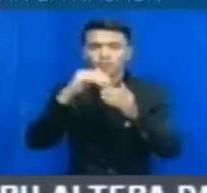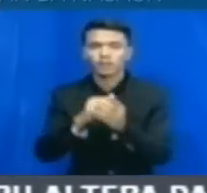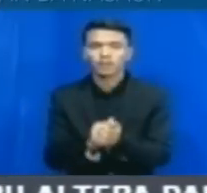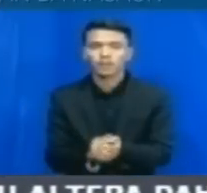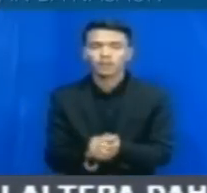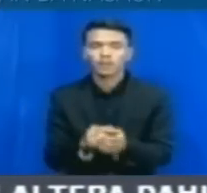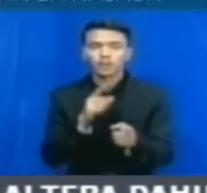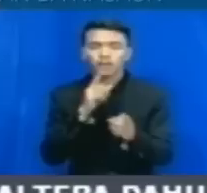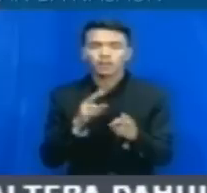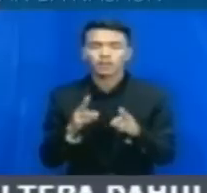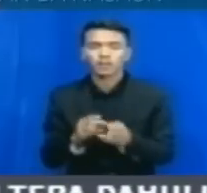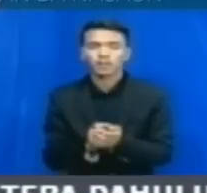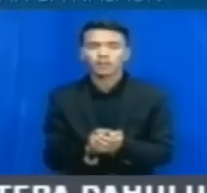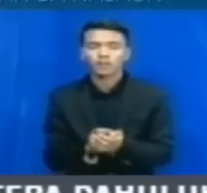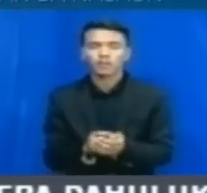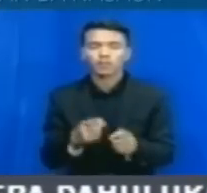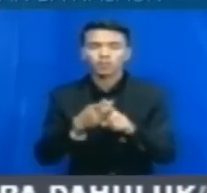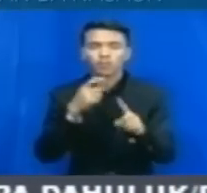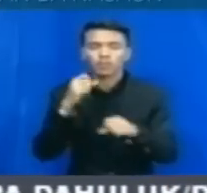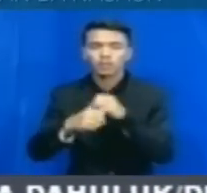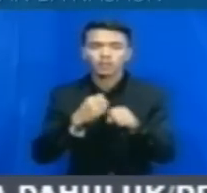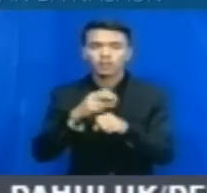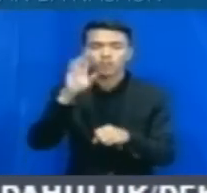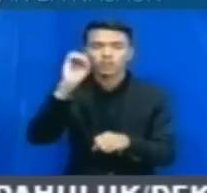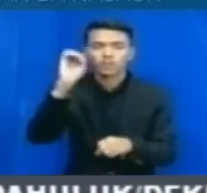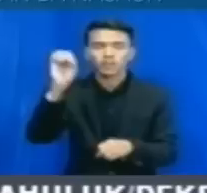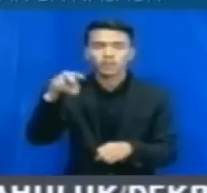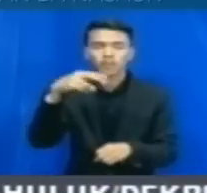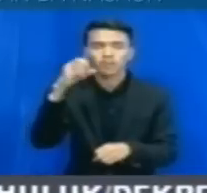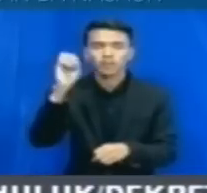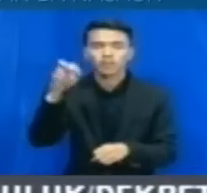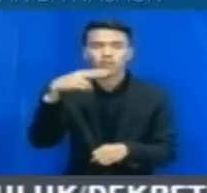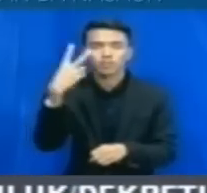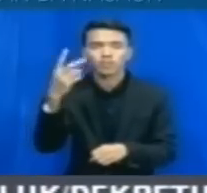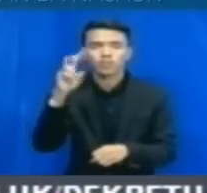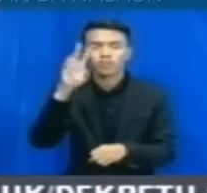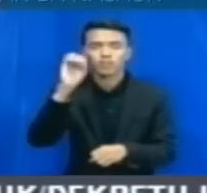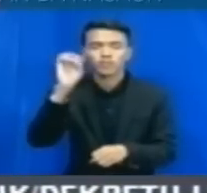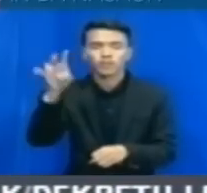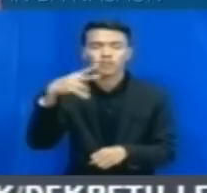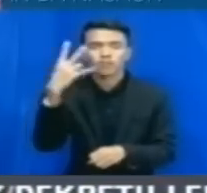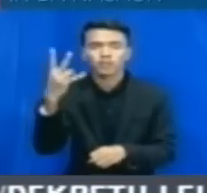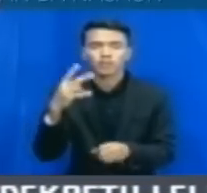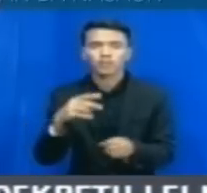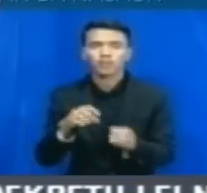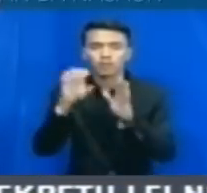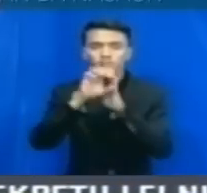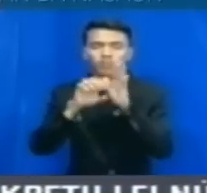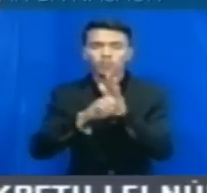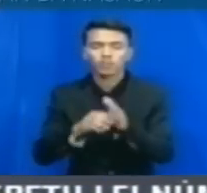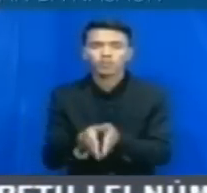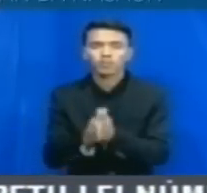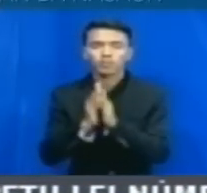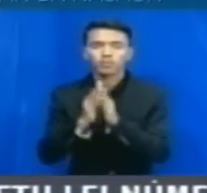dana keseru tepebes, husi 2009 kita aprova kodigu penal, to 2017 kita no kodigu penal rasik izizi